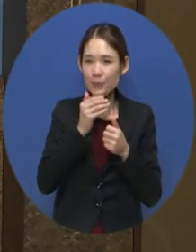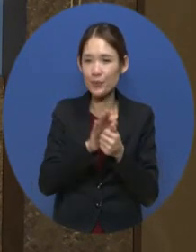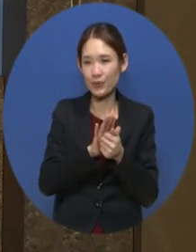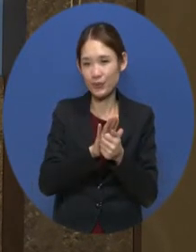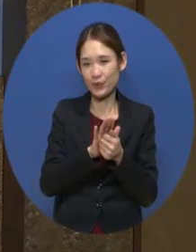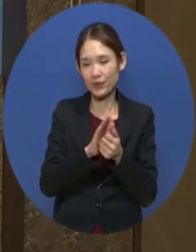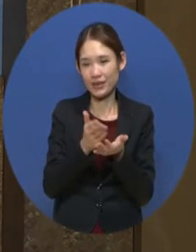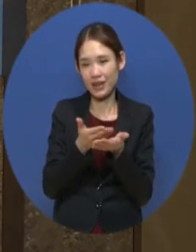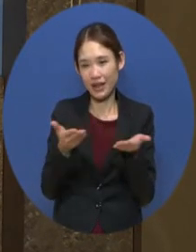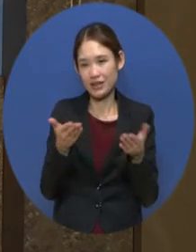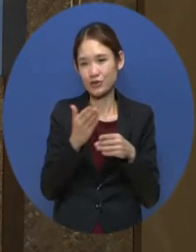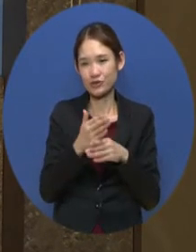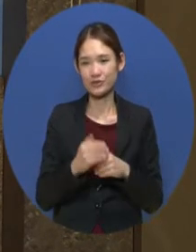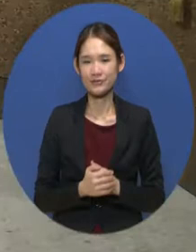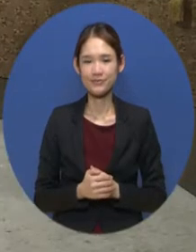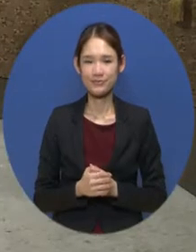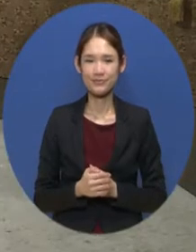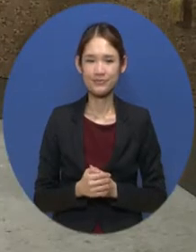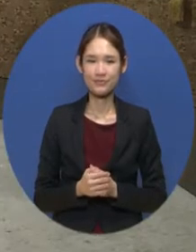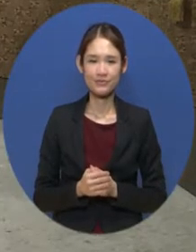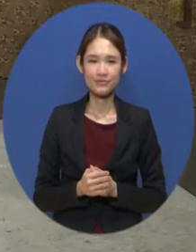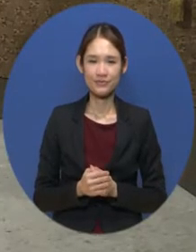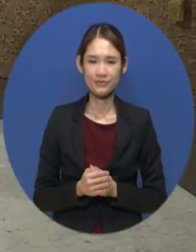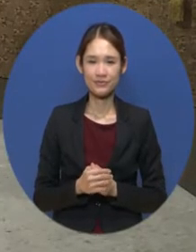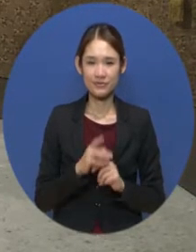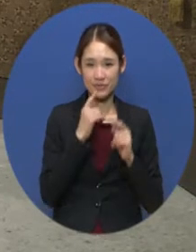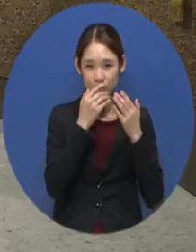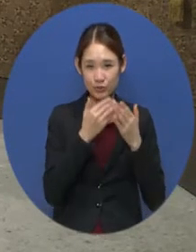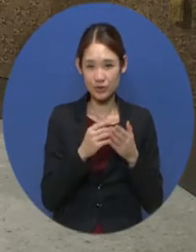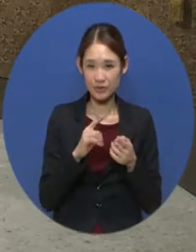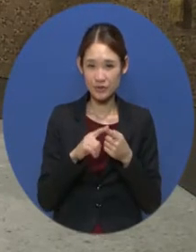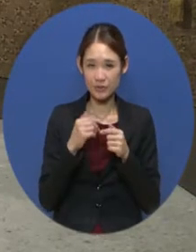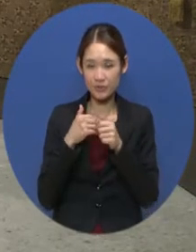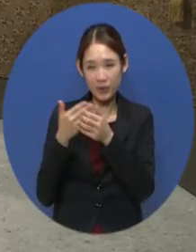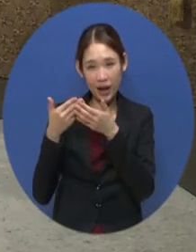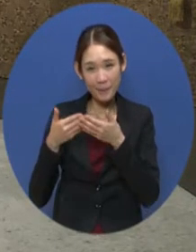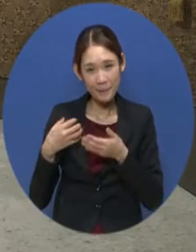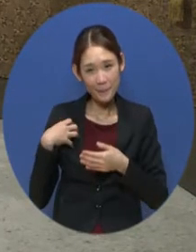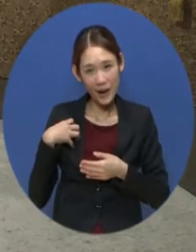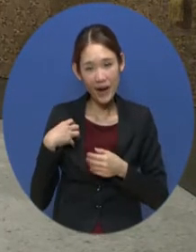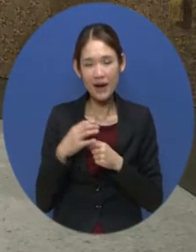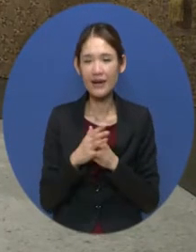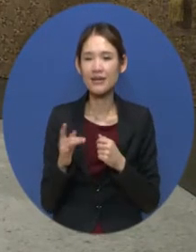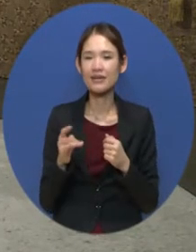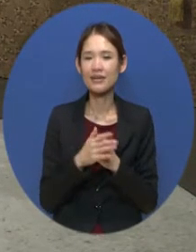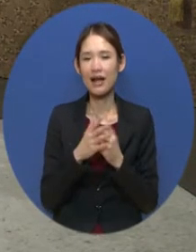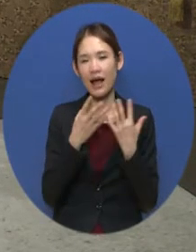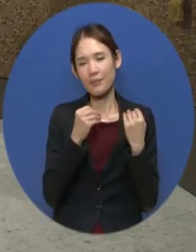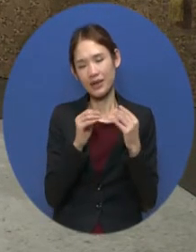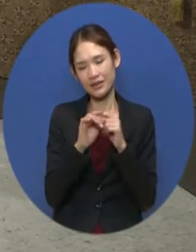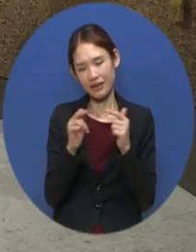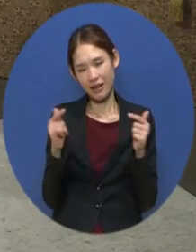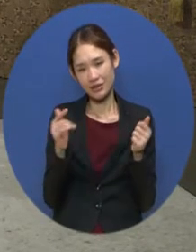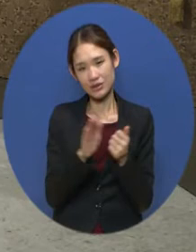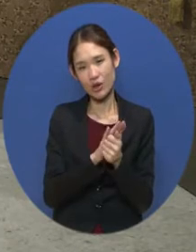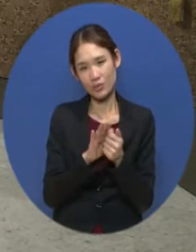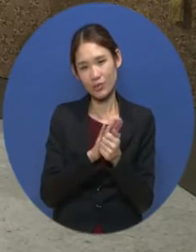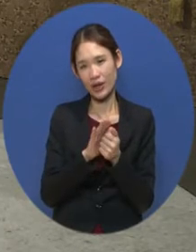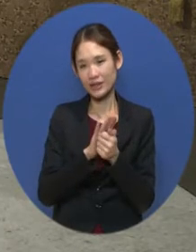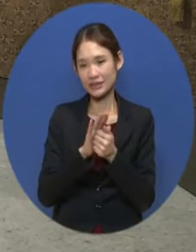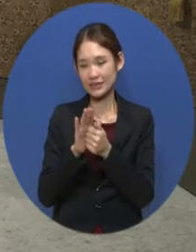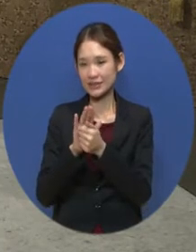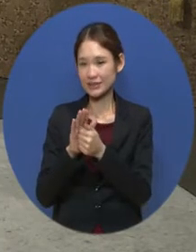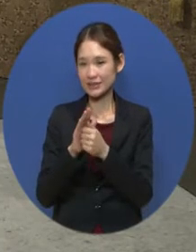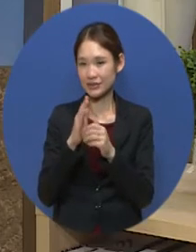서비스를 제공하고 있습니다. 이제 말씀해 주신 것처럼 보냄을 받으셔서 정말 많은 다양한